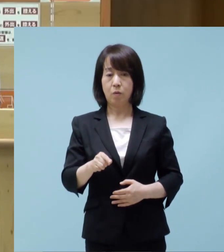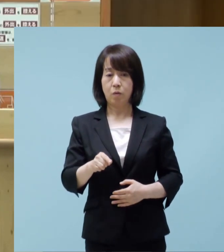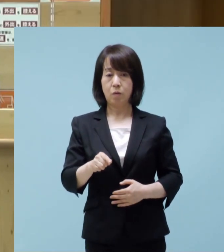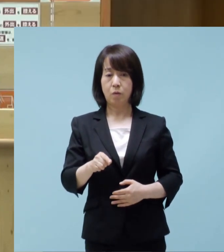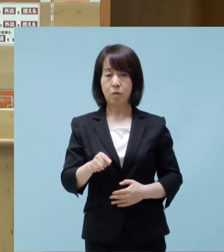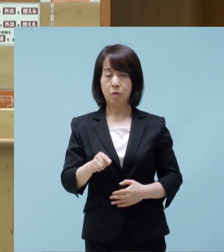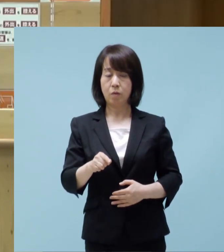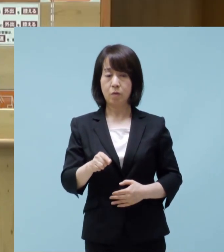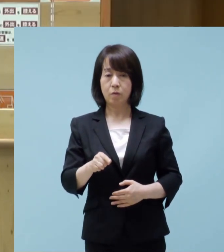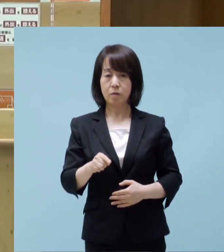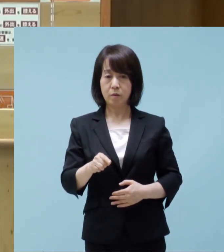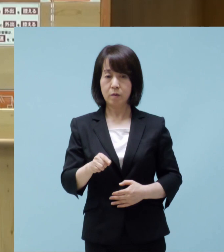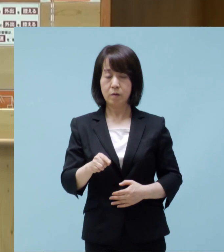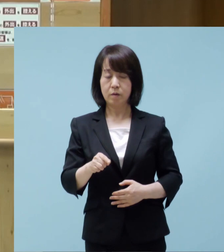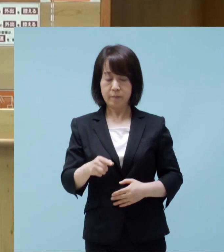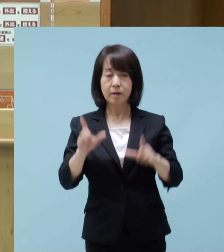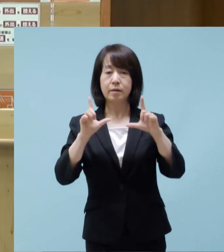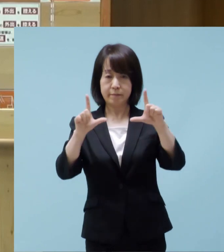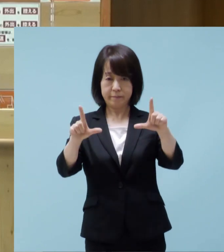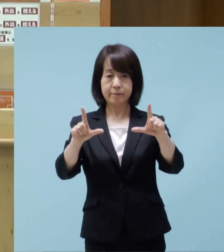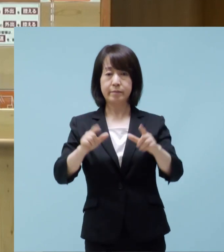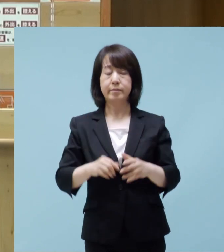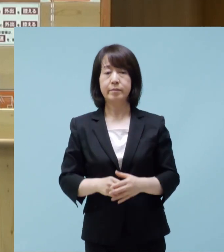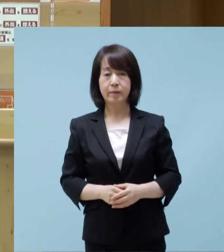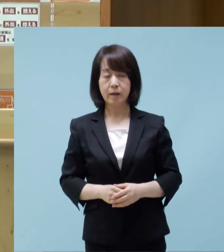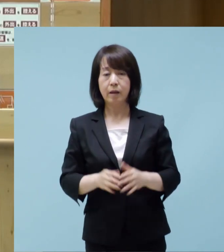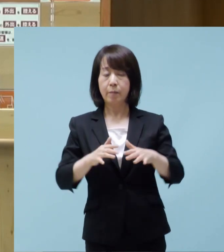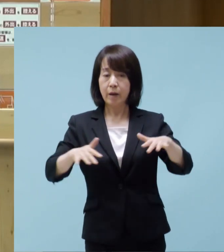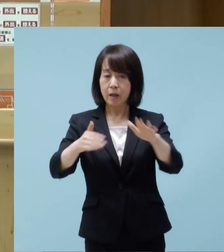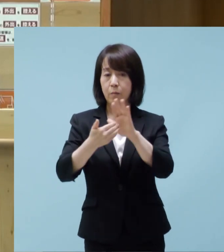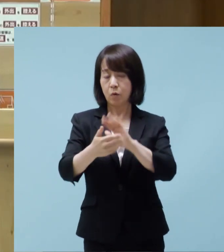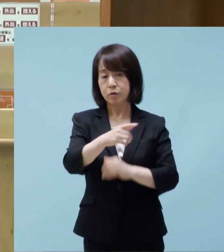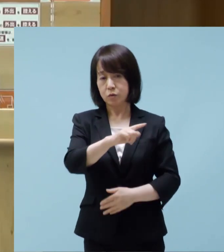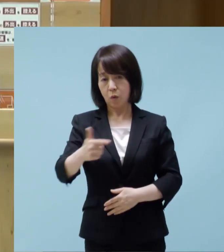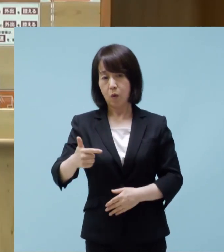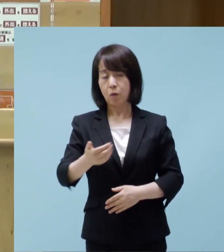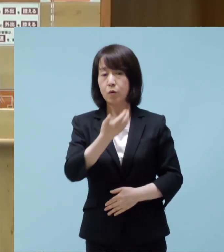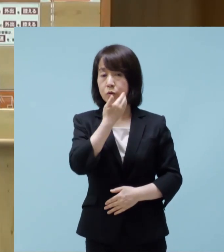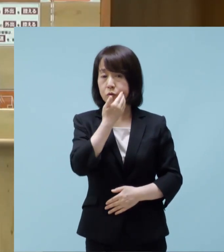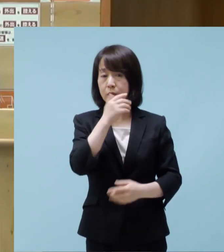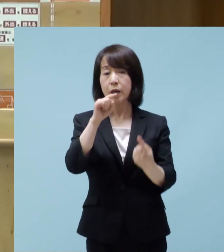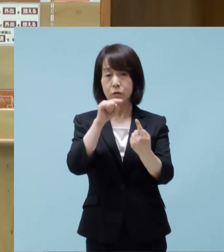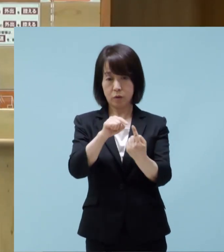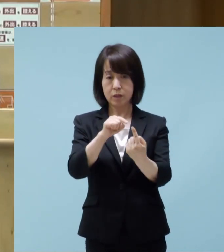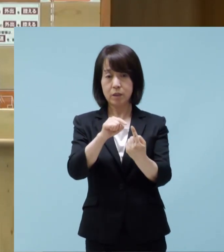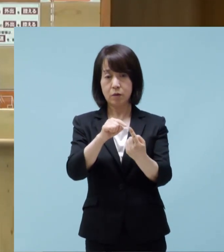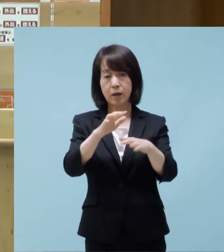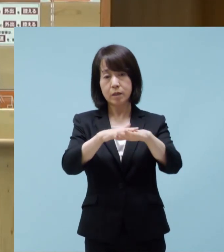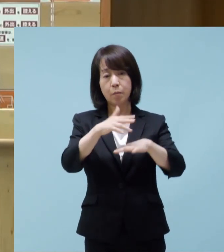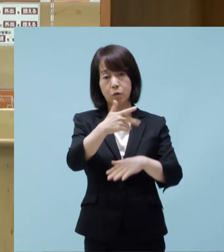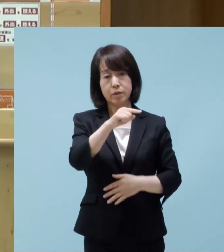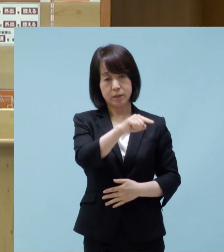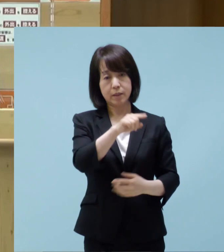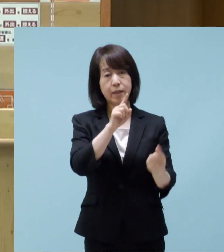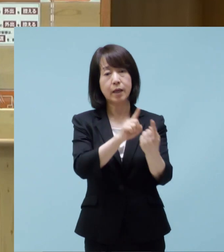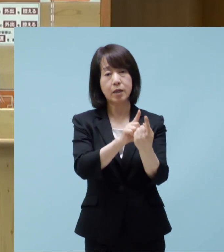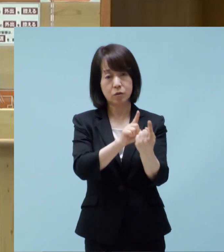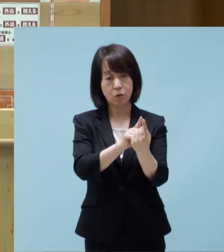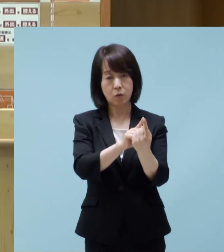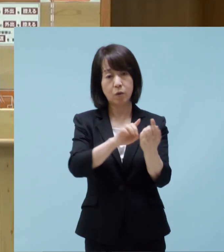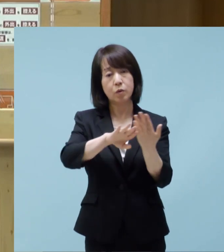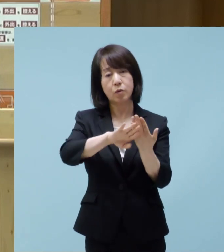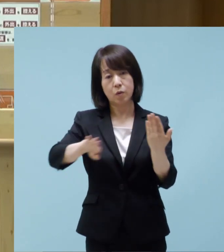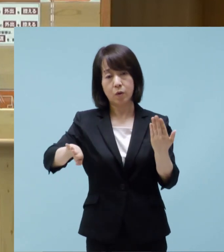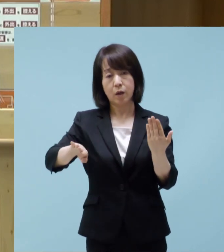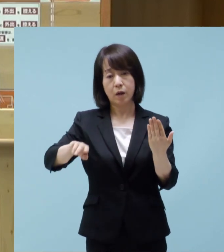まん延防止等重点措置の区域については札幌市が対象になります。その他の、